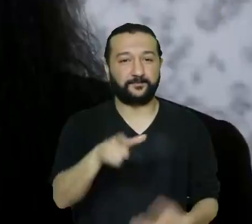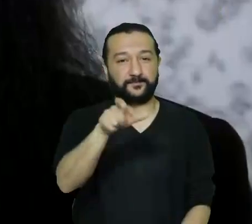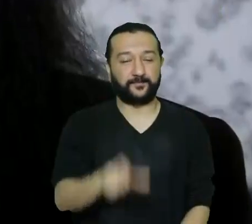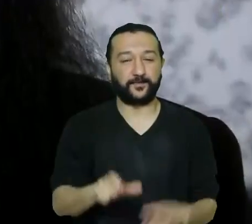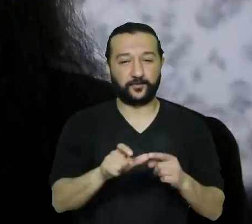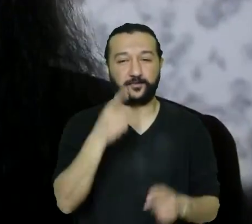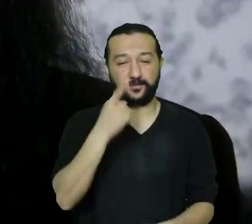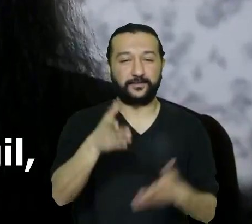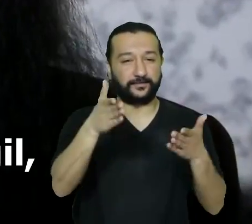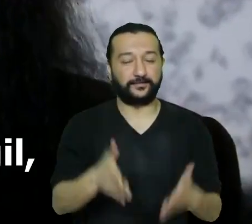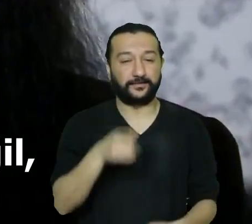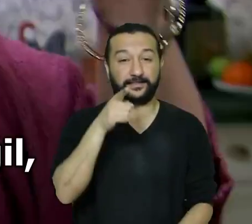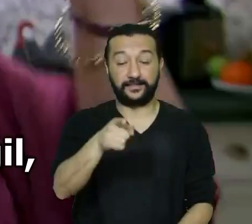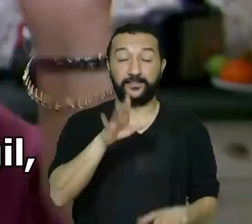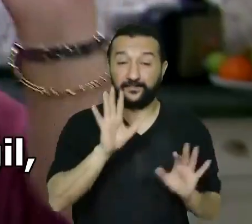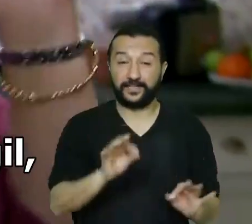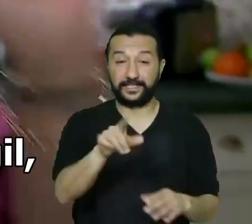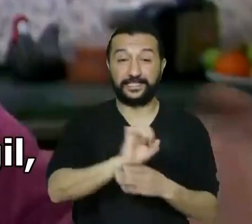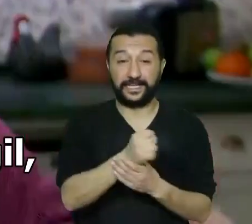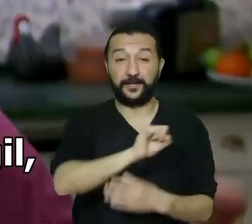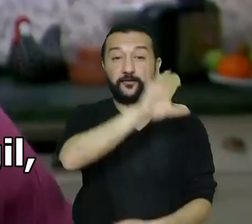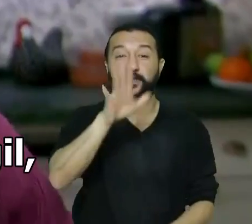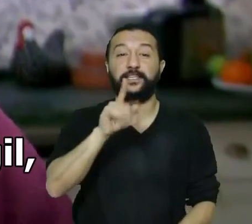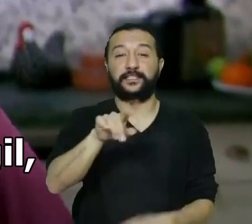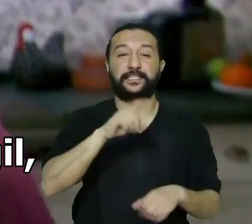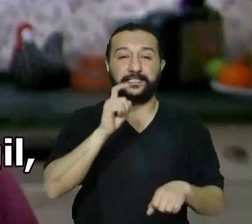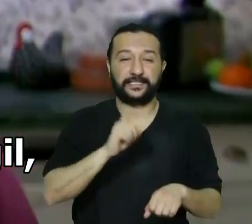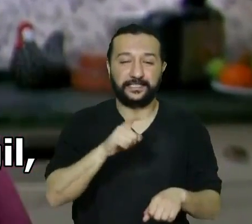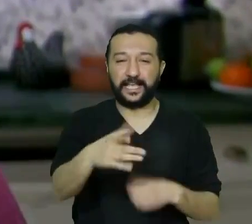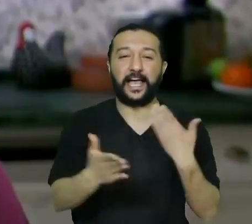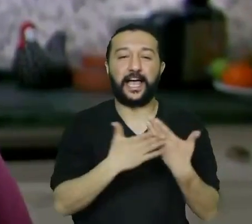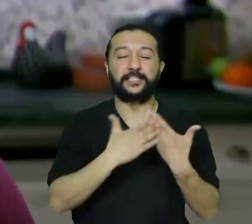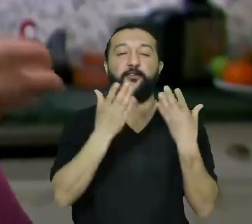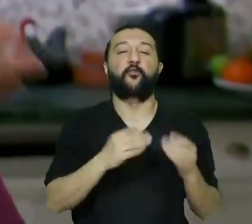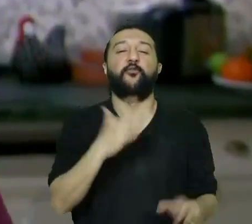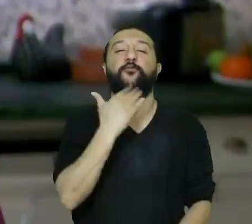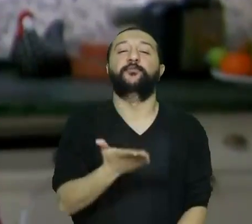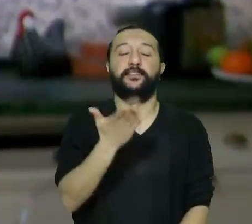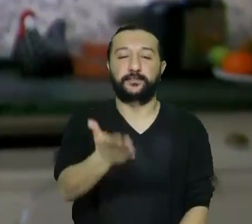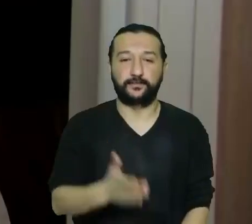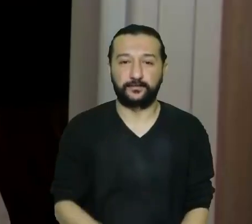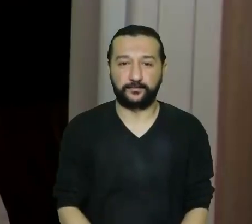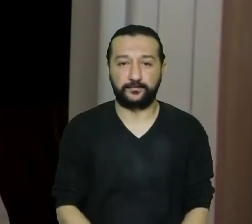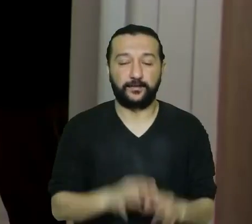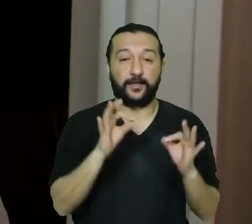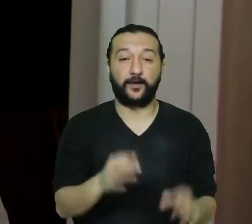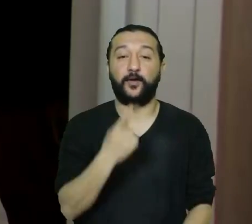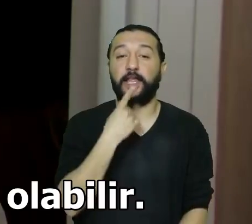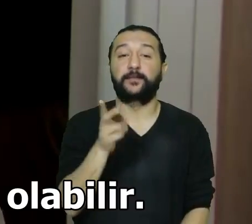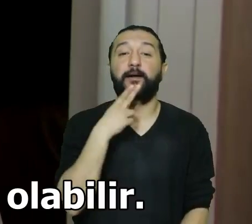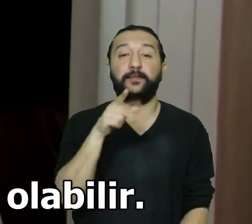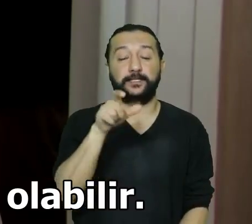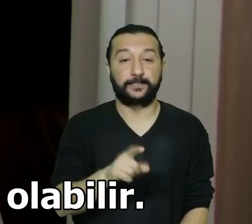Şükrü var ya, senden sanat güneşi değil, sanat ayı bile olmaz. Öyle deme